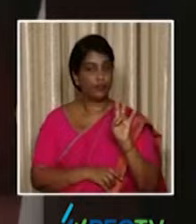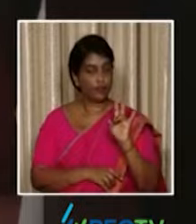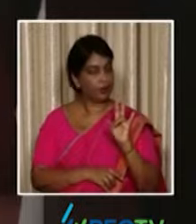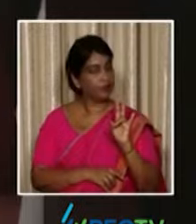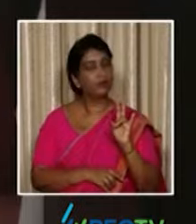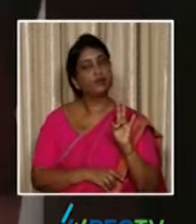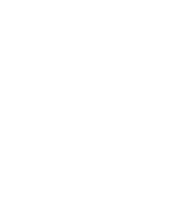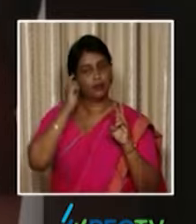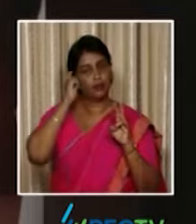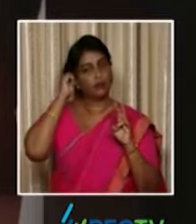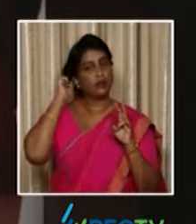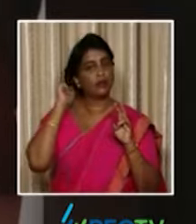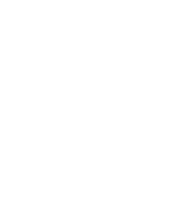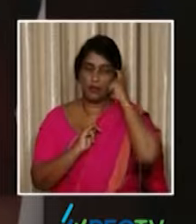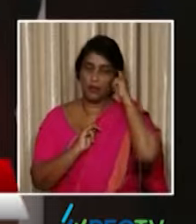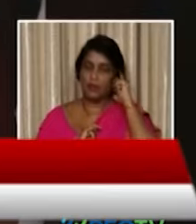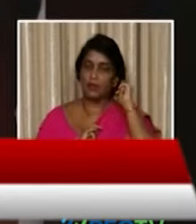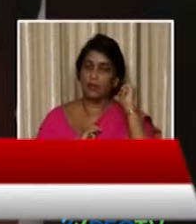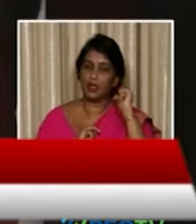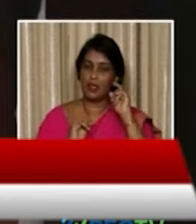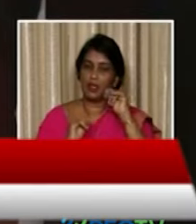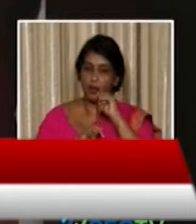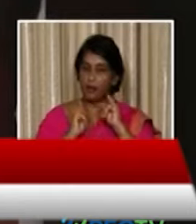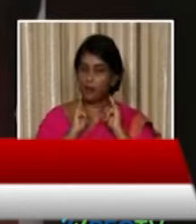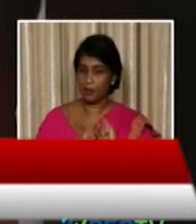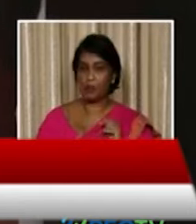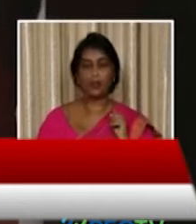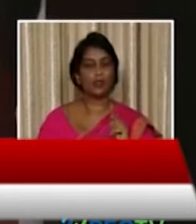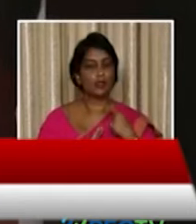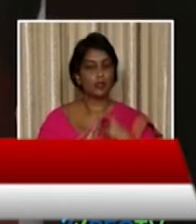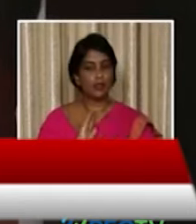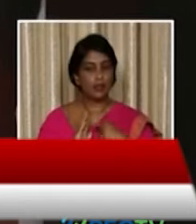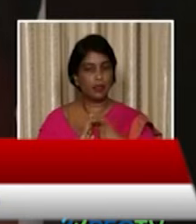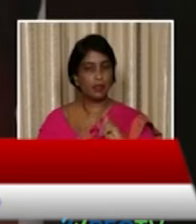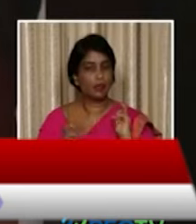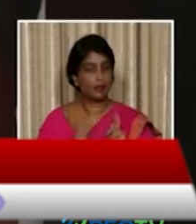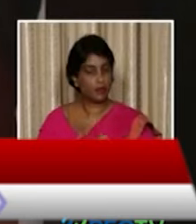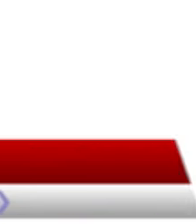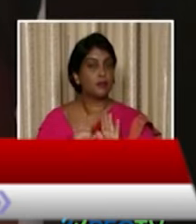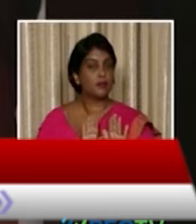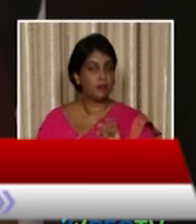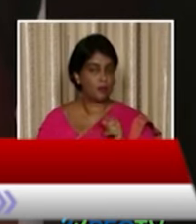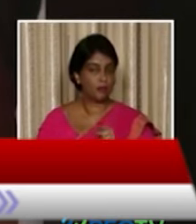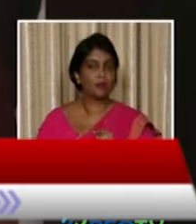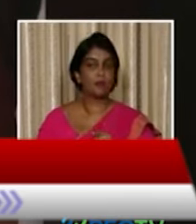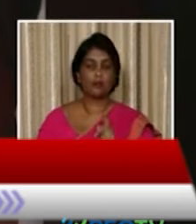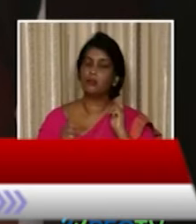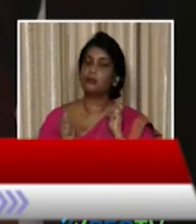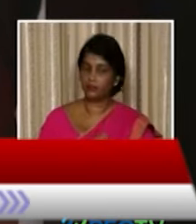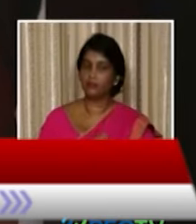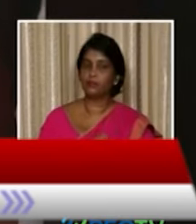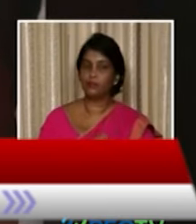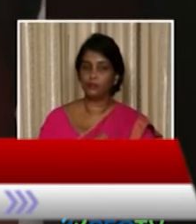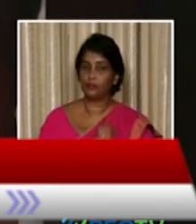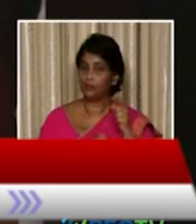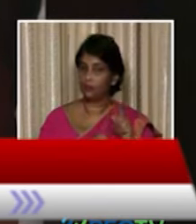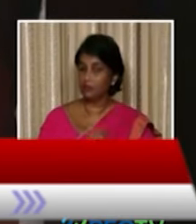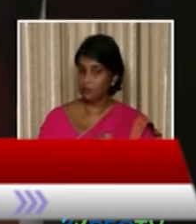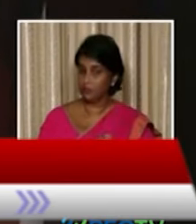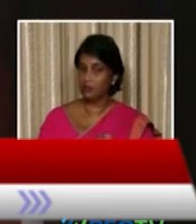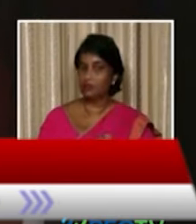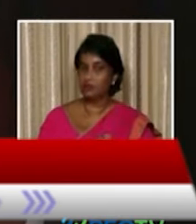225ම එකඟ වුණා දූෂිත වංචාකාරී ශ්‍රී ලංකා ක්‍රිකට් පරිපාලනය වෙනස් වෙන්නට ඕනේ කියලා. ඒ වෙනස්